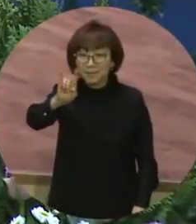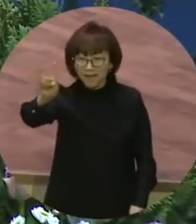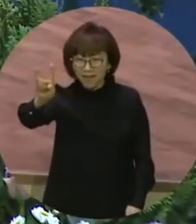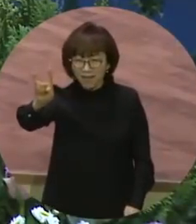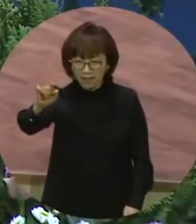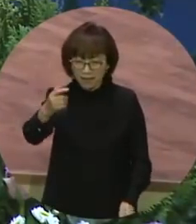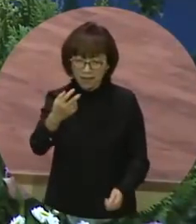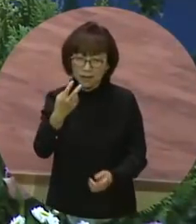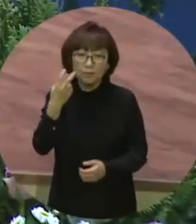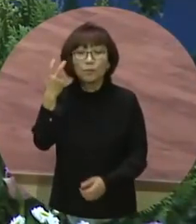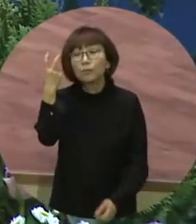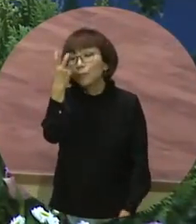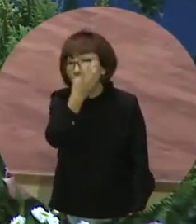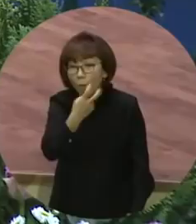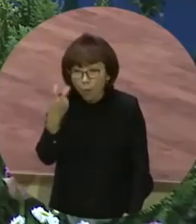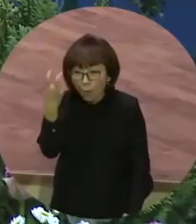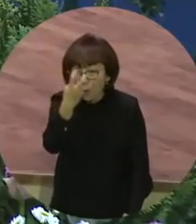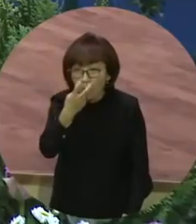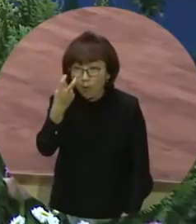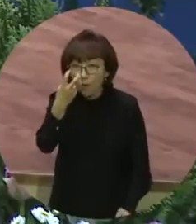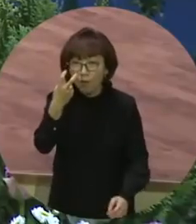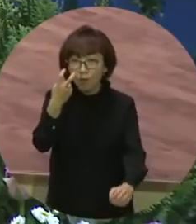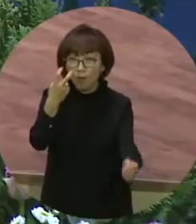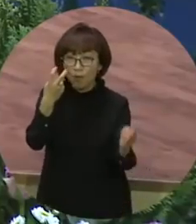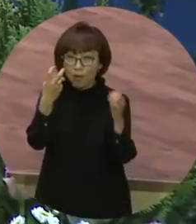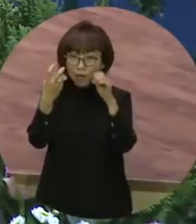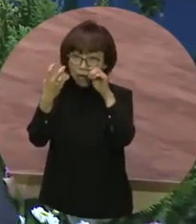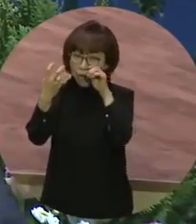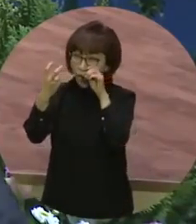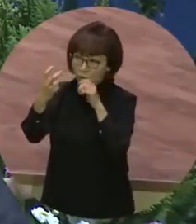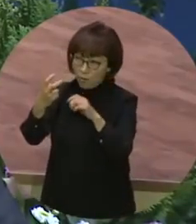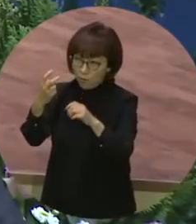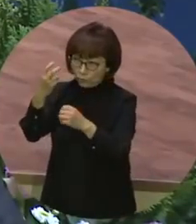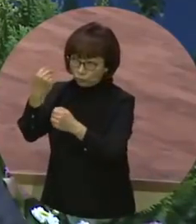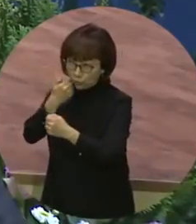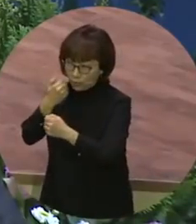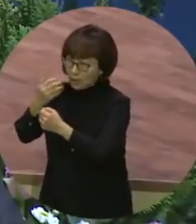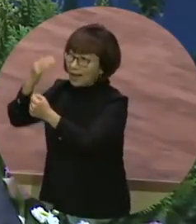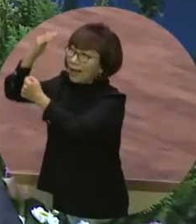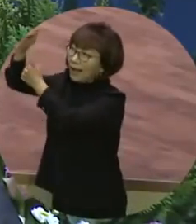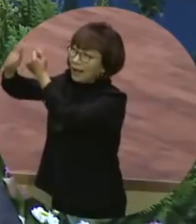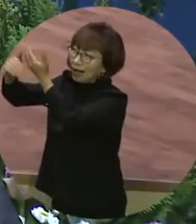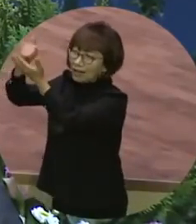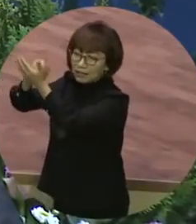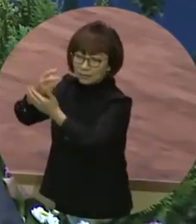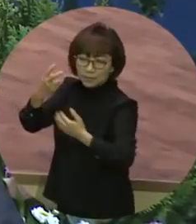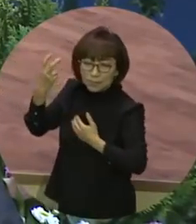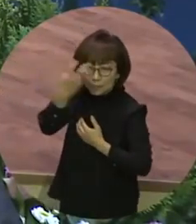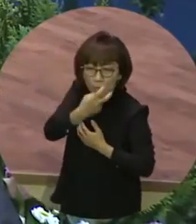보호입니다. 아시겠어요? 신적 보호. 하나님이 보호입니다.